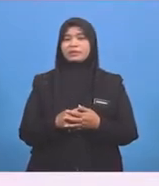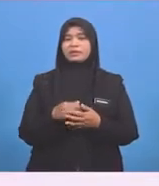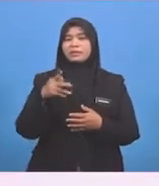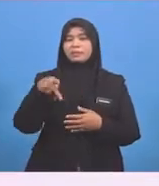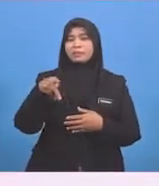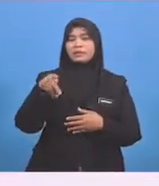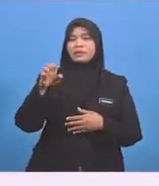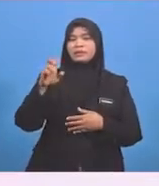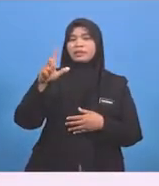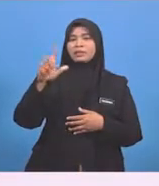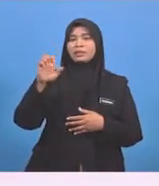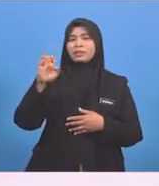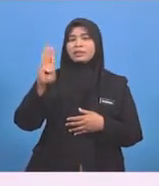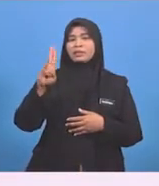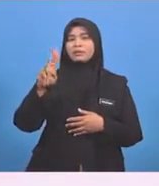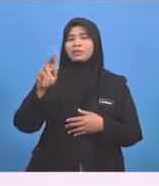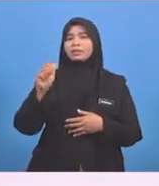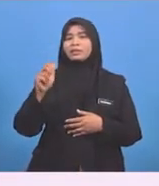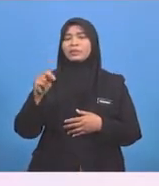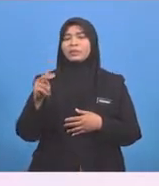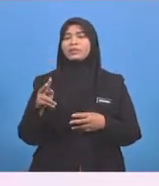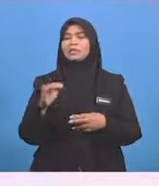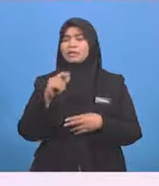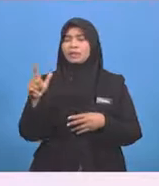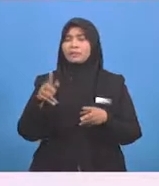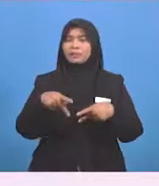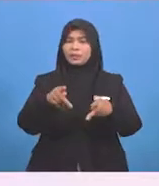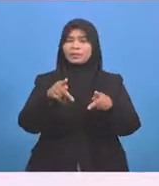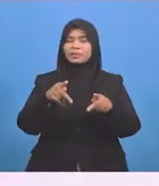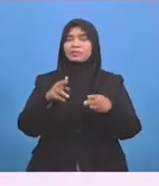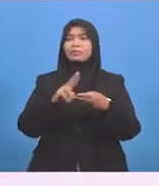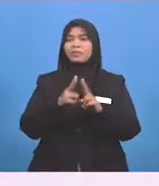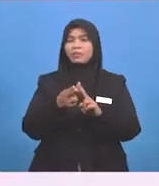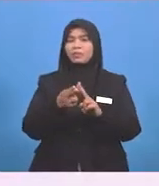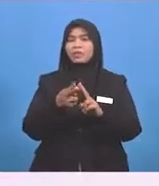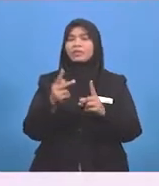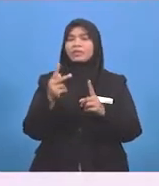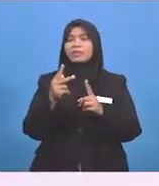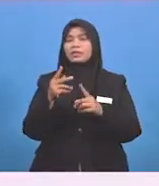Peleburan pula adalah proses perubahan fasa pepejal ke fasa cecair.